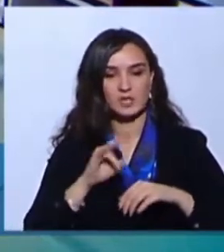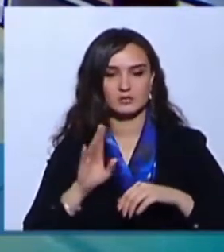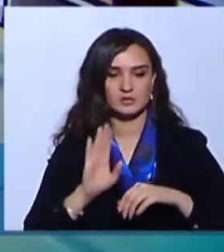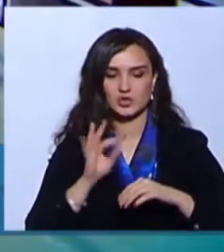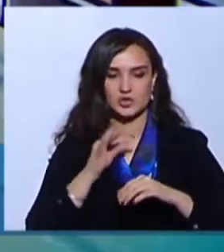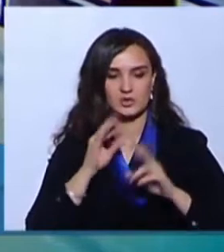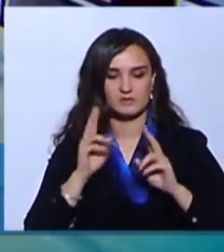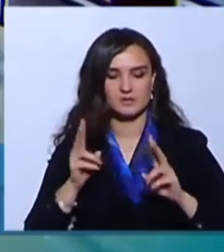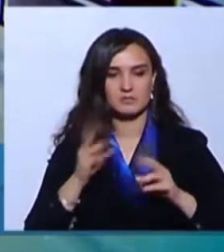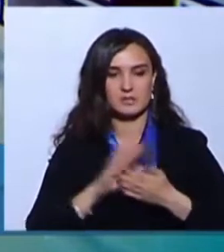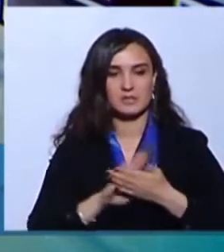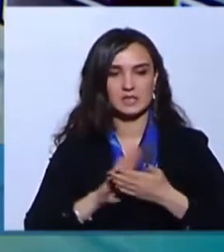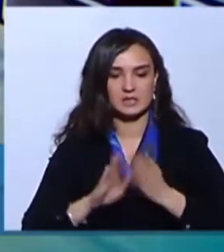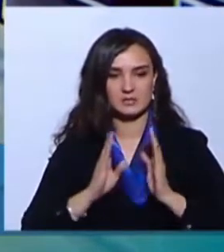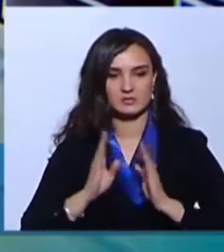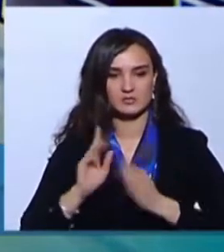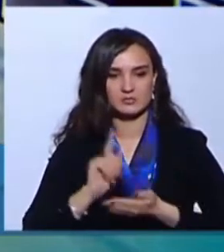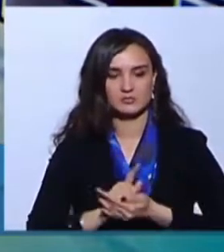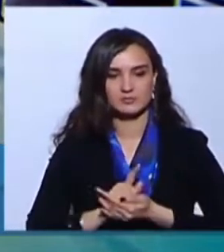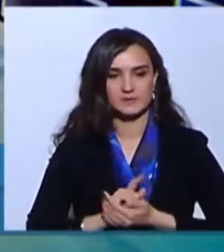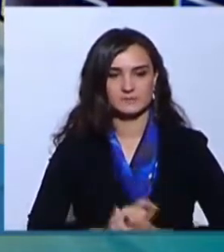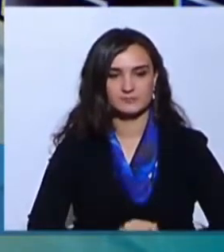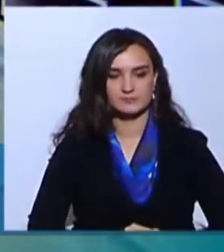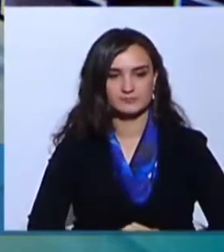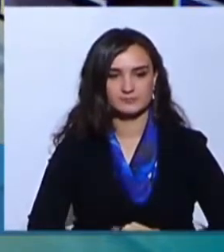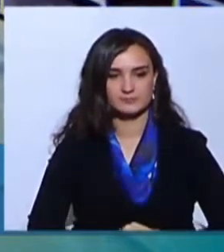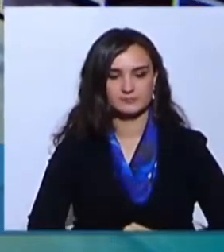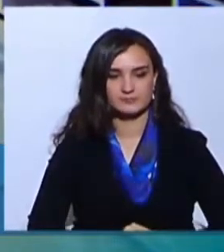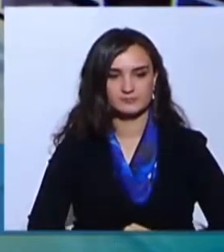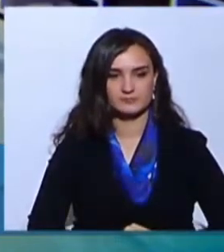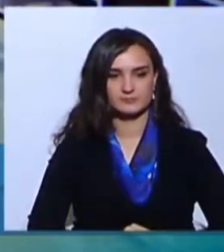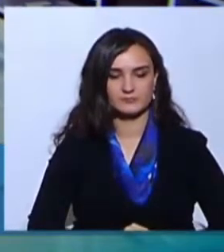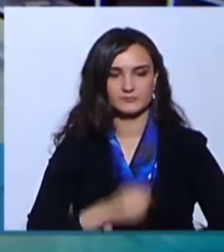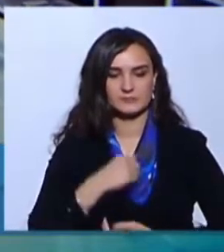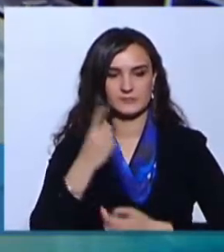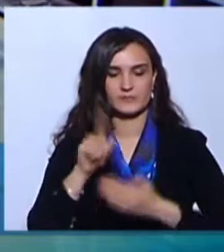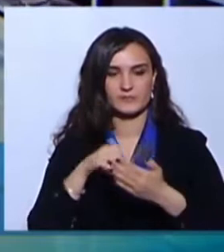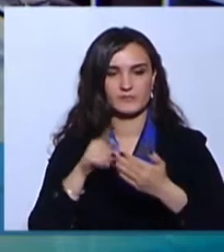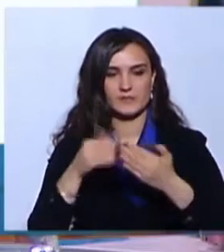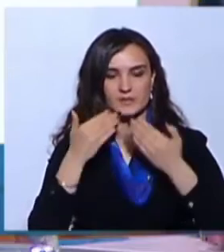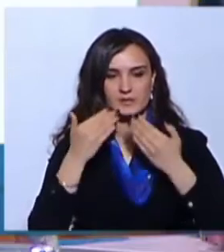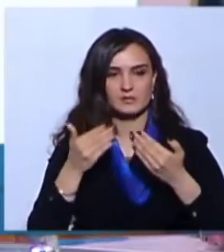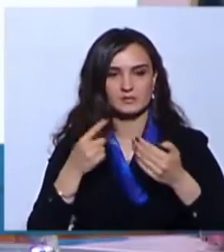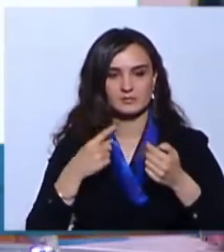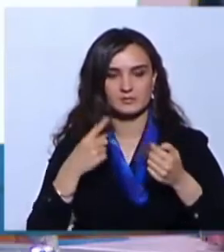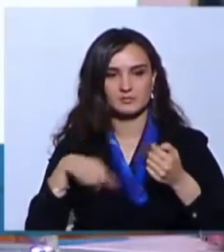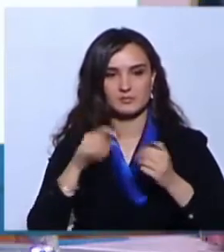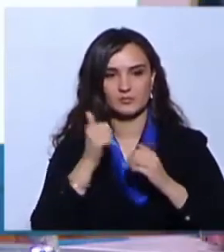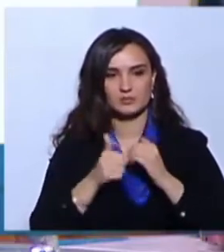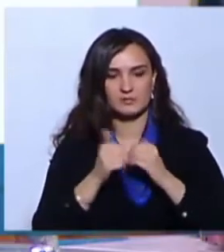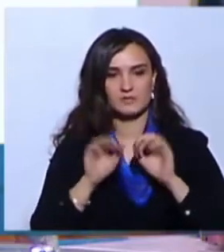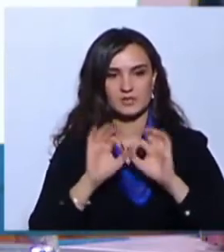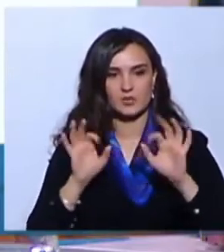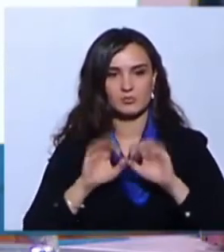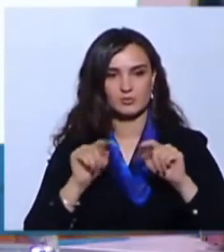ჯერ არ ვიცით მაგრამ ჰიგიენის დაცვა სამაუწყებლოა რა თქმა უნდა ეს ჰიგიენის დაცვა აუცილებელია მე ერთი კითხვა უნდა დაგისვა გიო რომელზე და ჩვენ სულ საუბრობთ